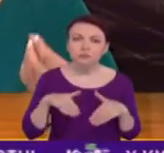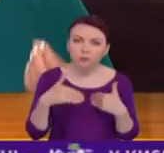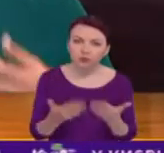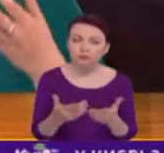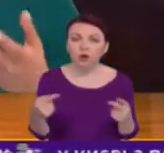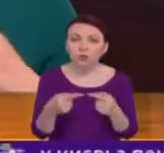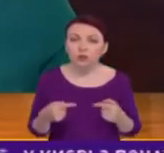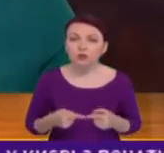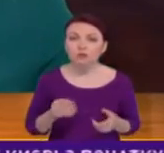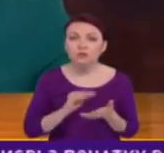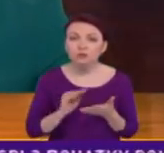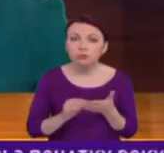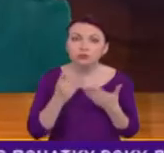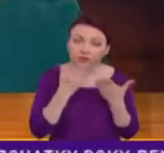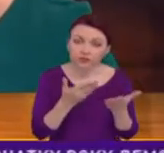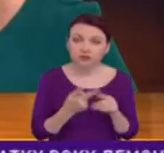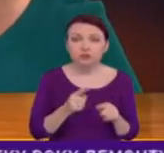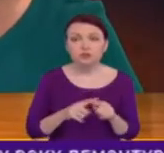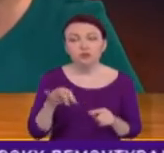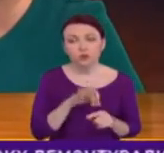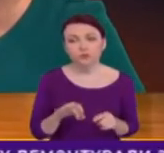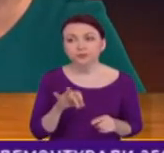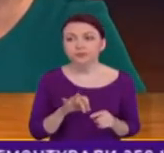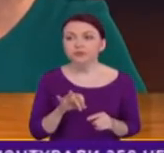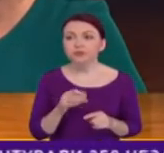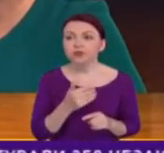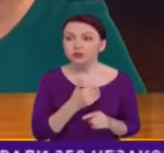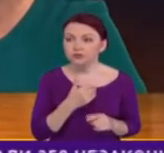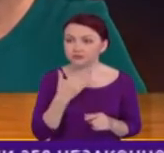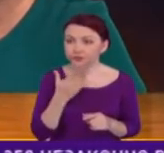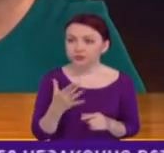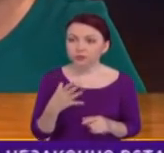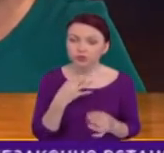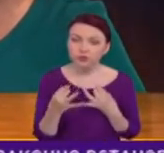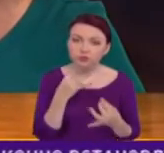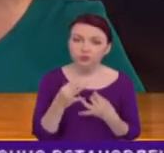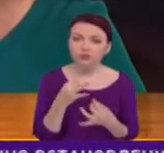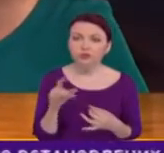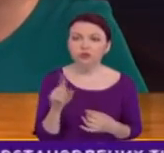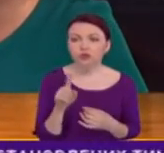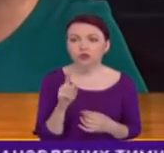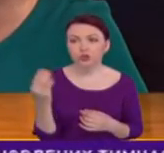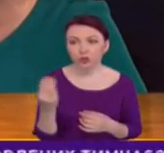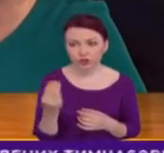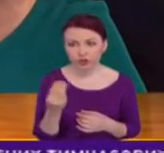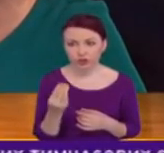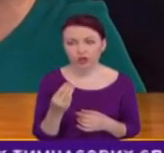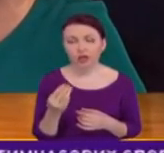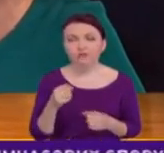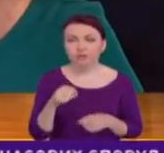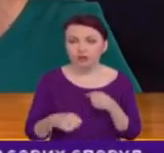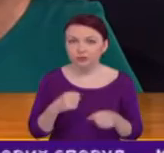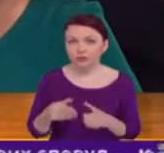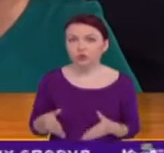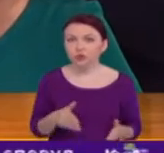конкретними письмовими зверненнями з приводу цієї історії. Пане Сергію, до речі, були розмови з приводу того, що на Троєщині ось велосипедна доріжка, яка